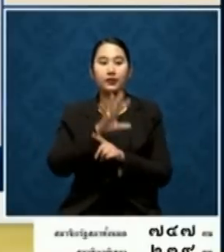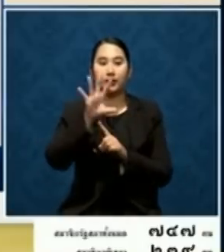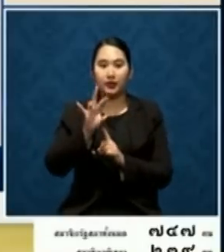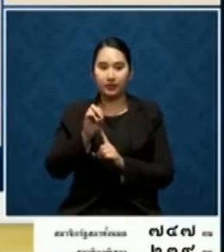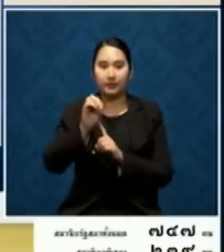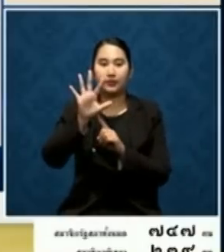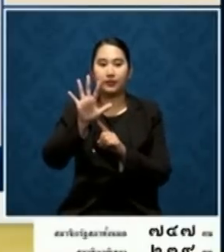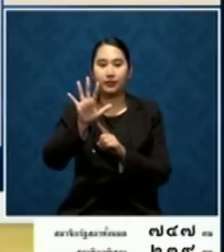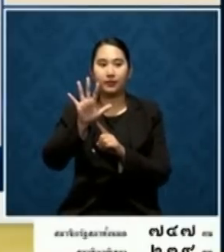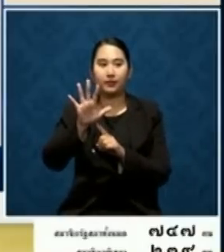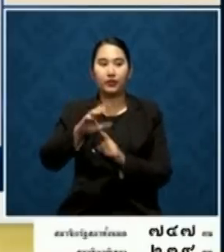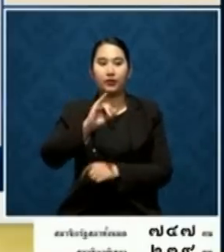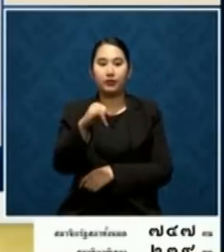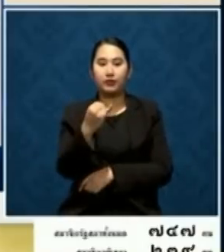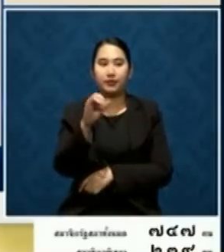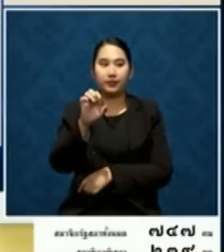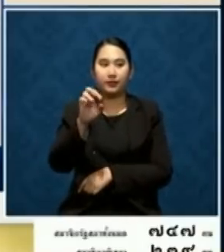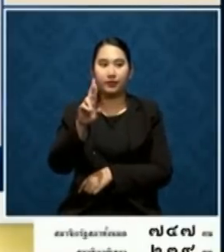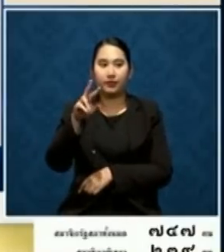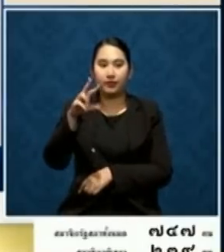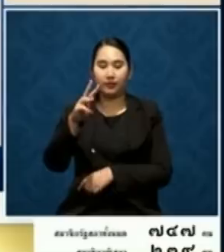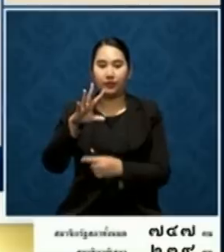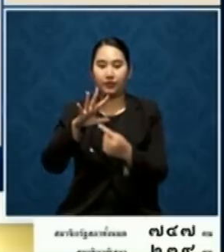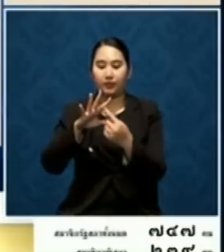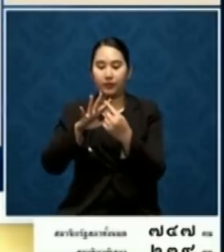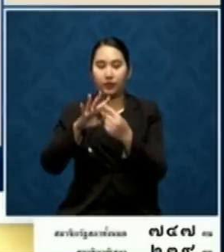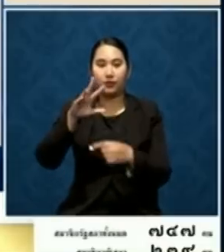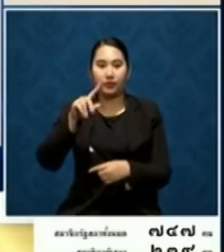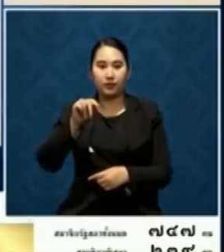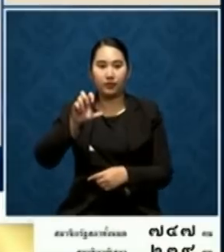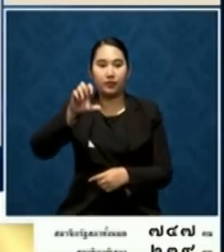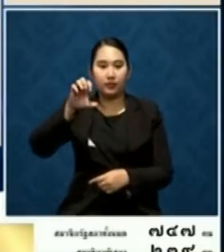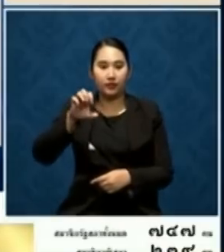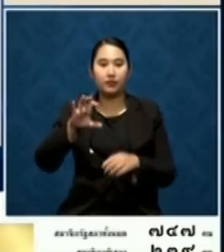75นายจิรวุฒิสิงโตทอง เห็นชอบครับ